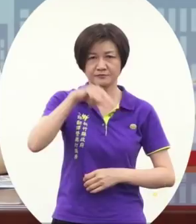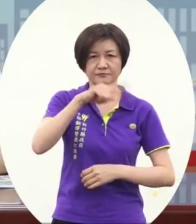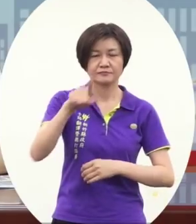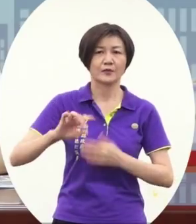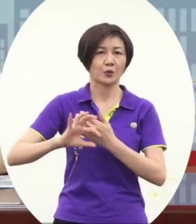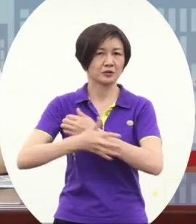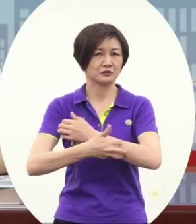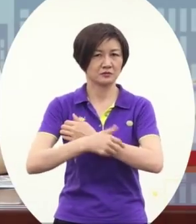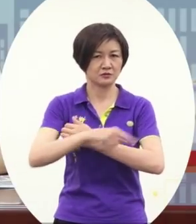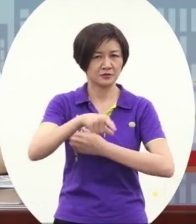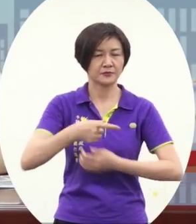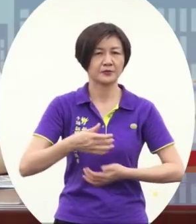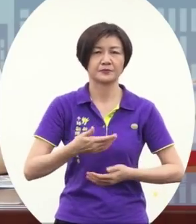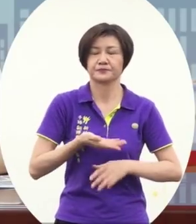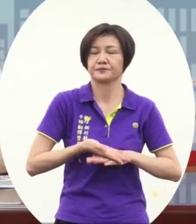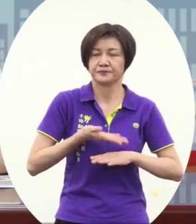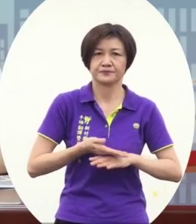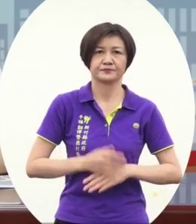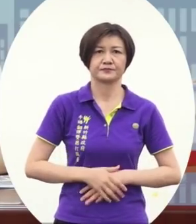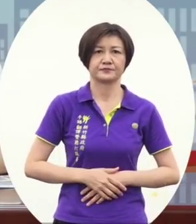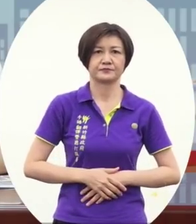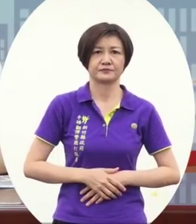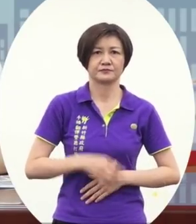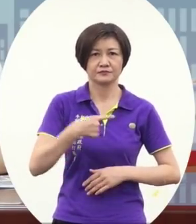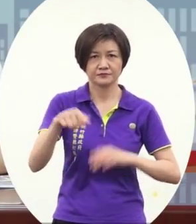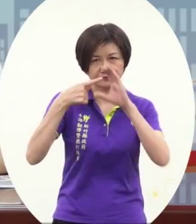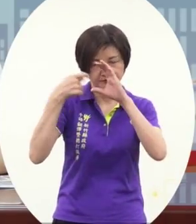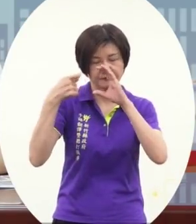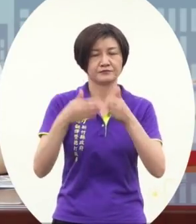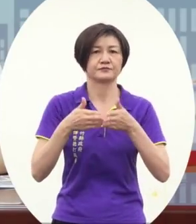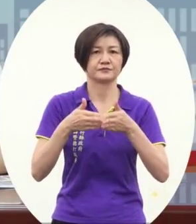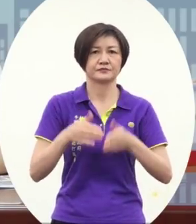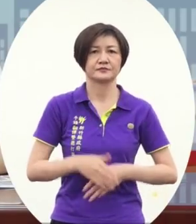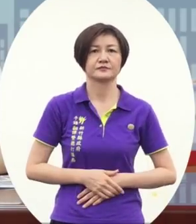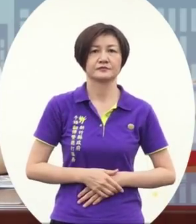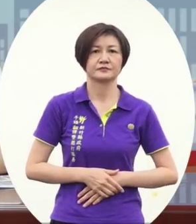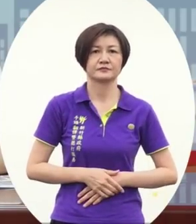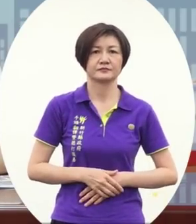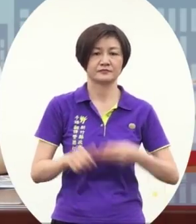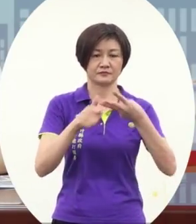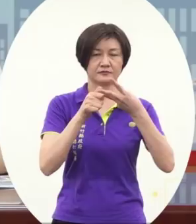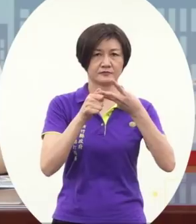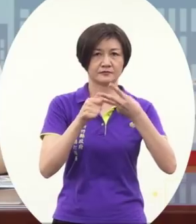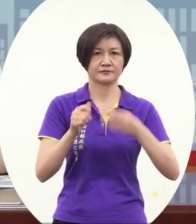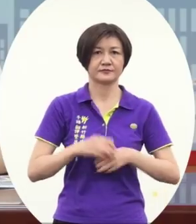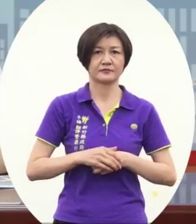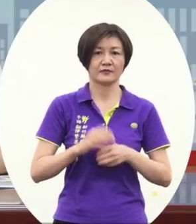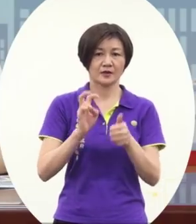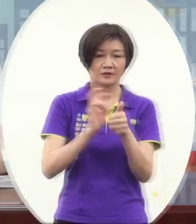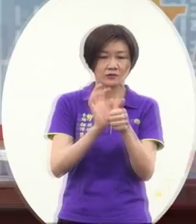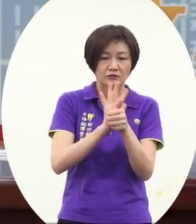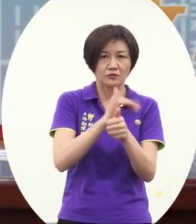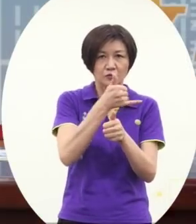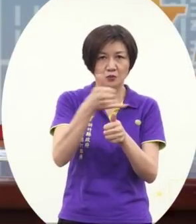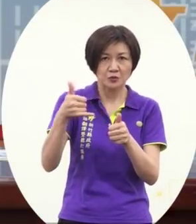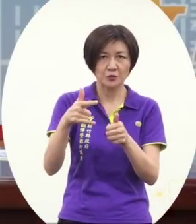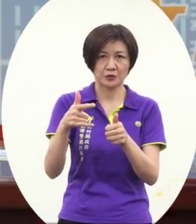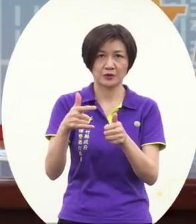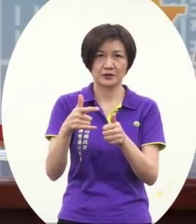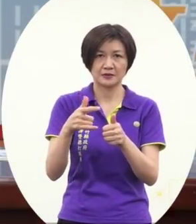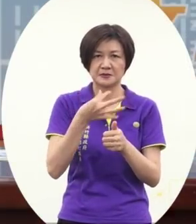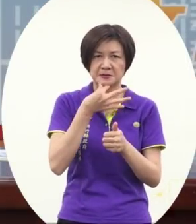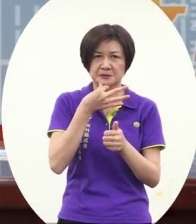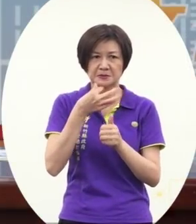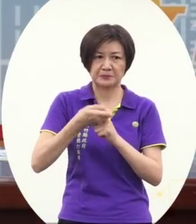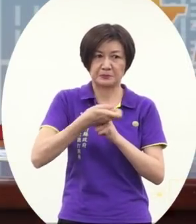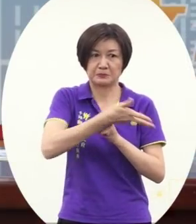担心，你就来这边筛检。第三，为了避免照护员成为长照机构染疫的破